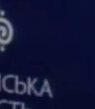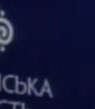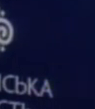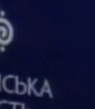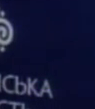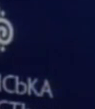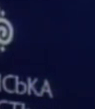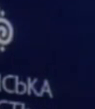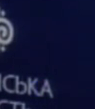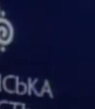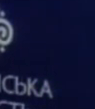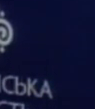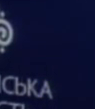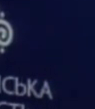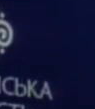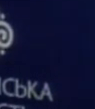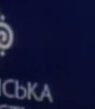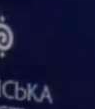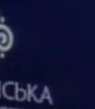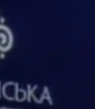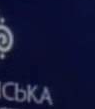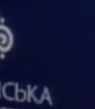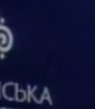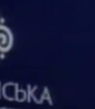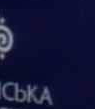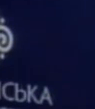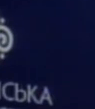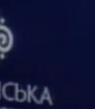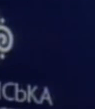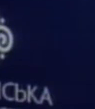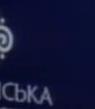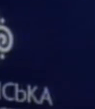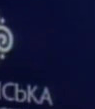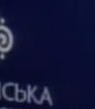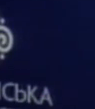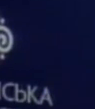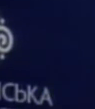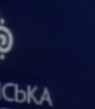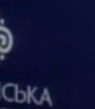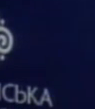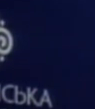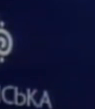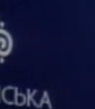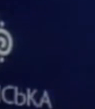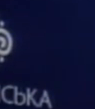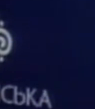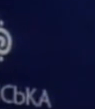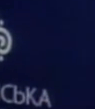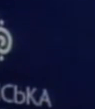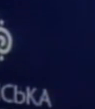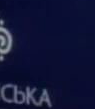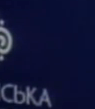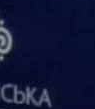виявлено 4 нових випадки коронавірусної хвороби за результатами лабораторних досліджень сьогоднішнього